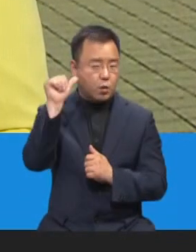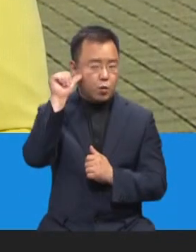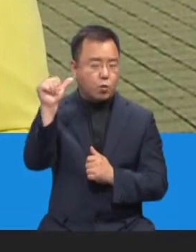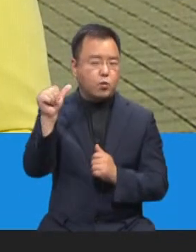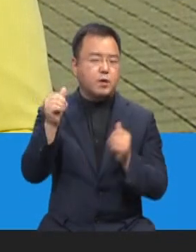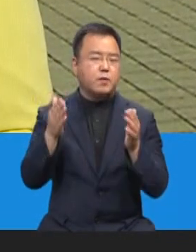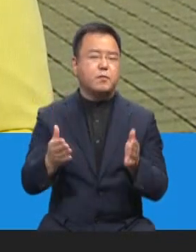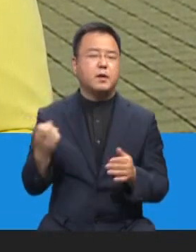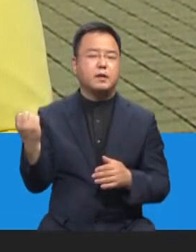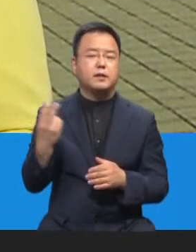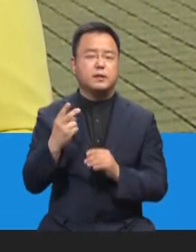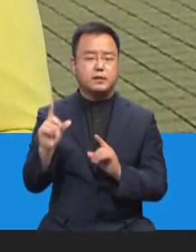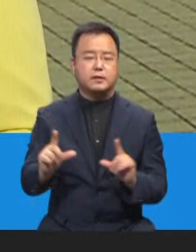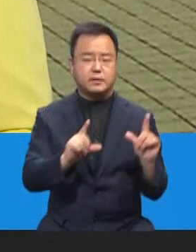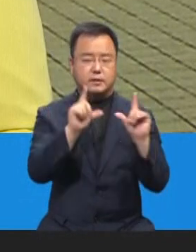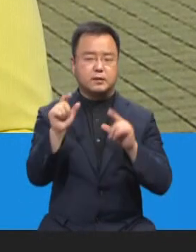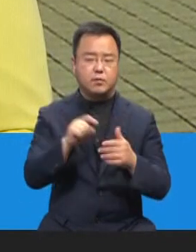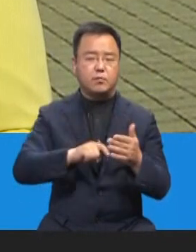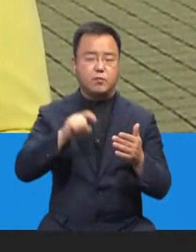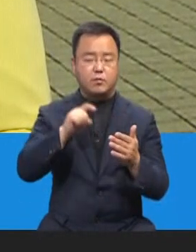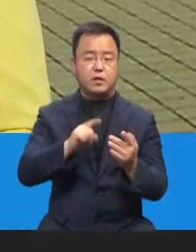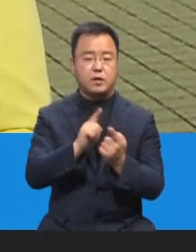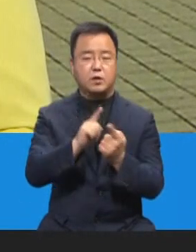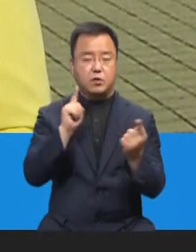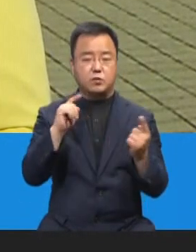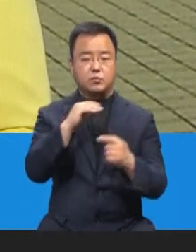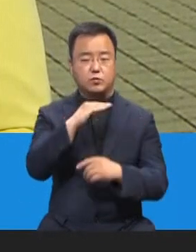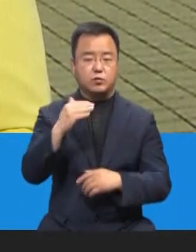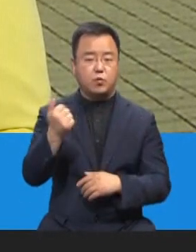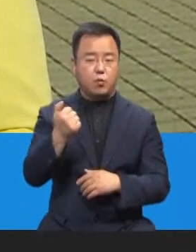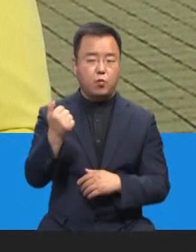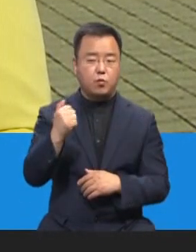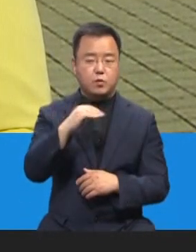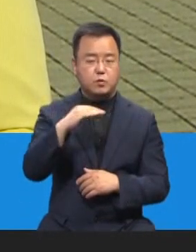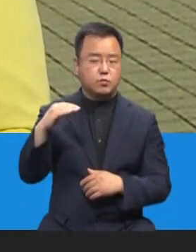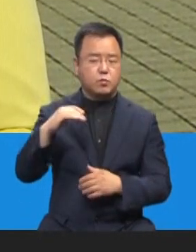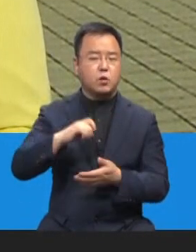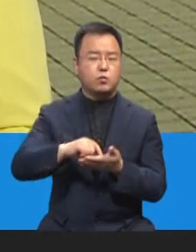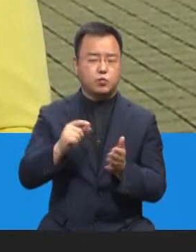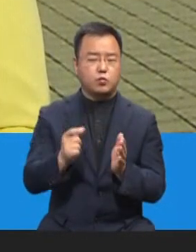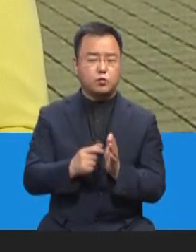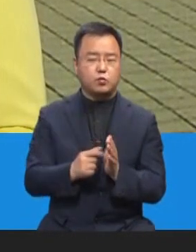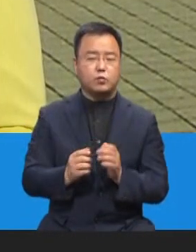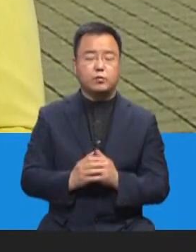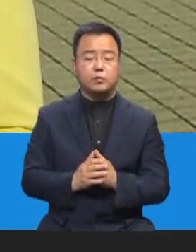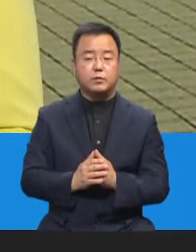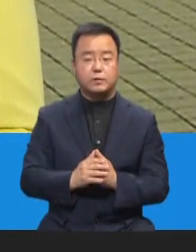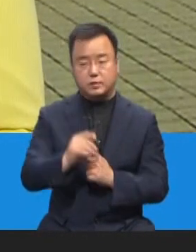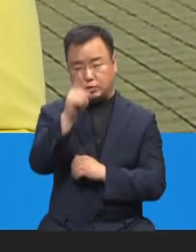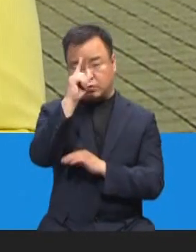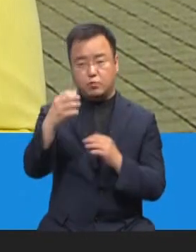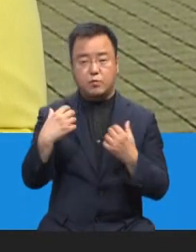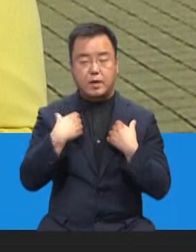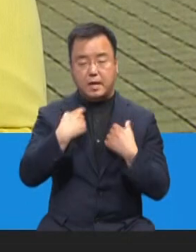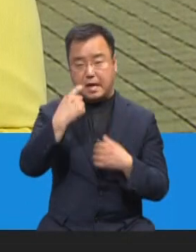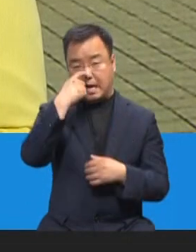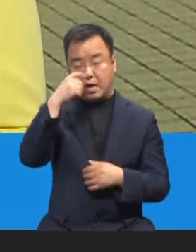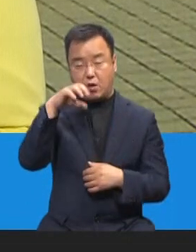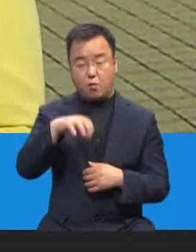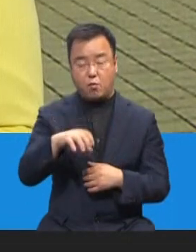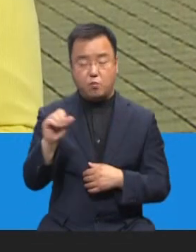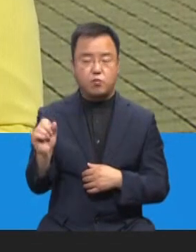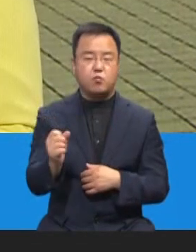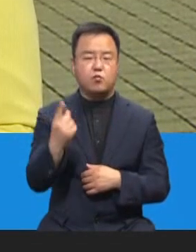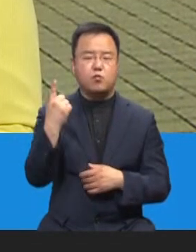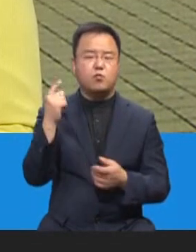다시 생활 속 거 리 룩 의 기준인 50 명 선에 다가가고 있는 건데요 정부는 학원 발 강 염이 등교